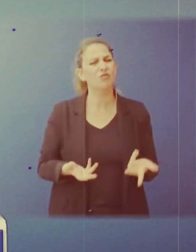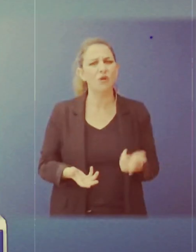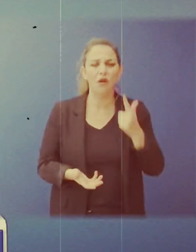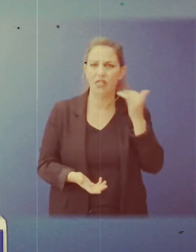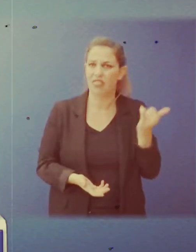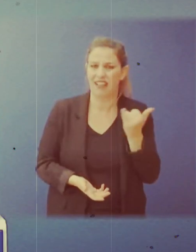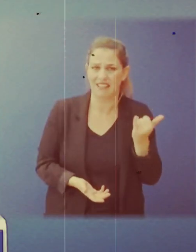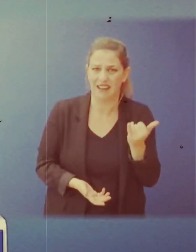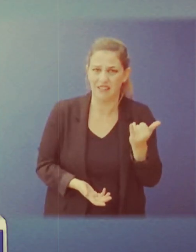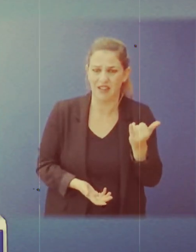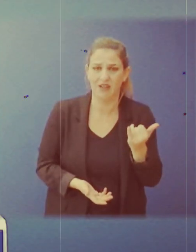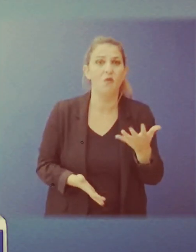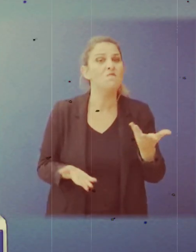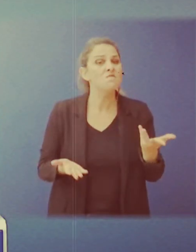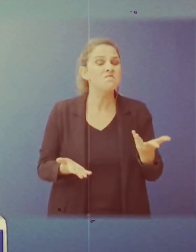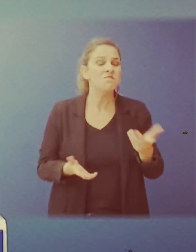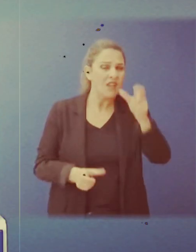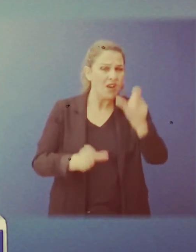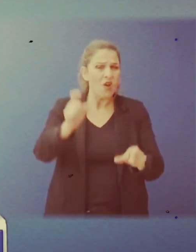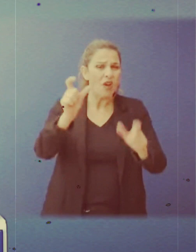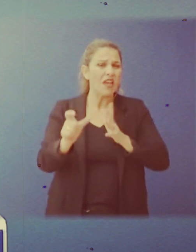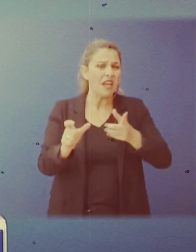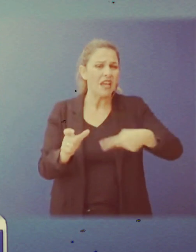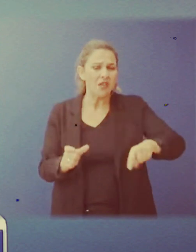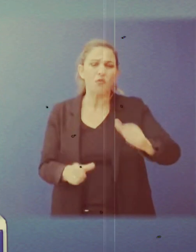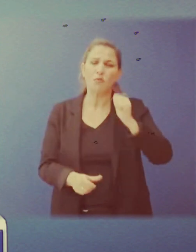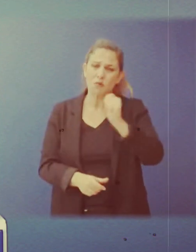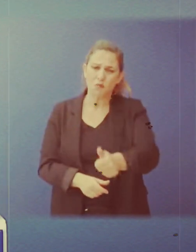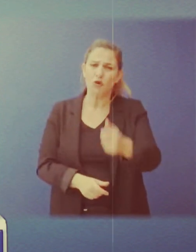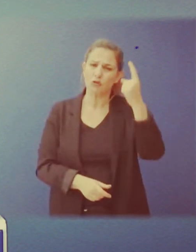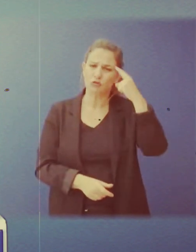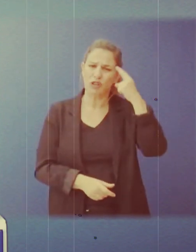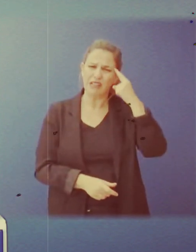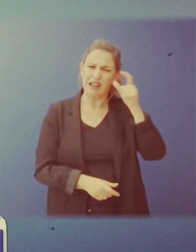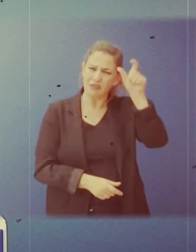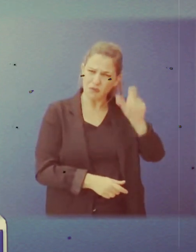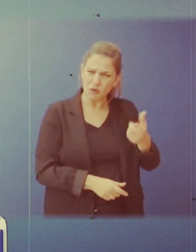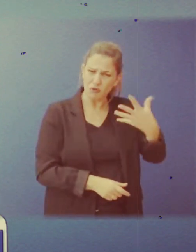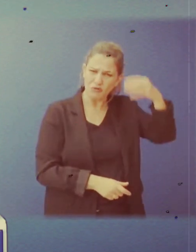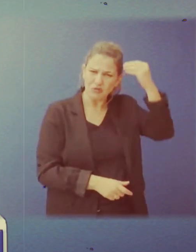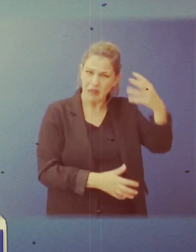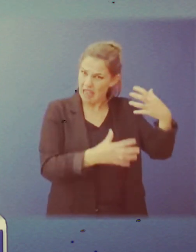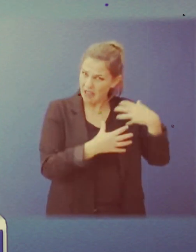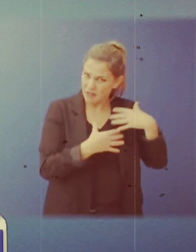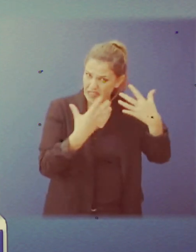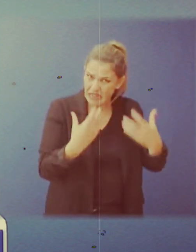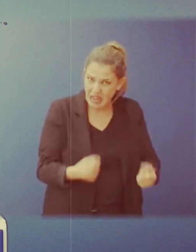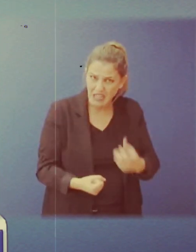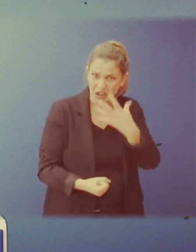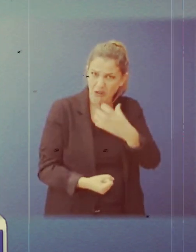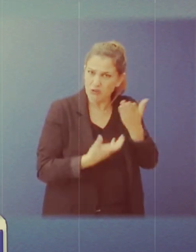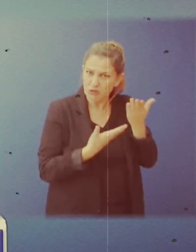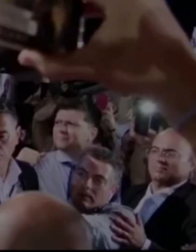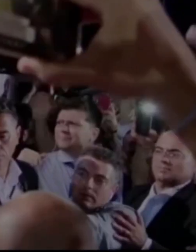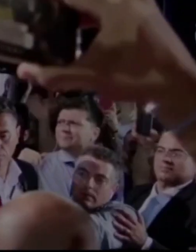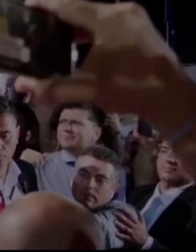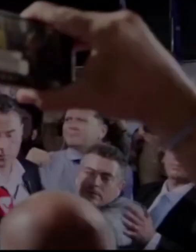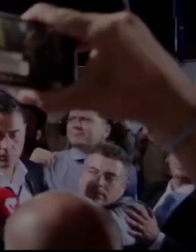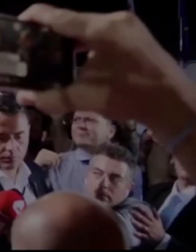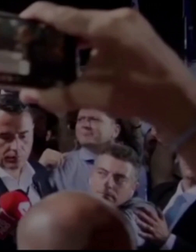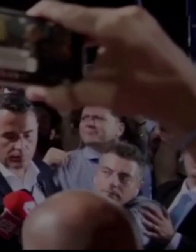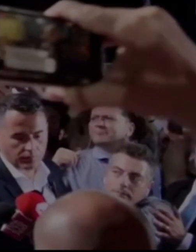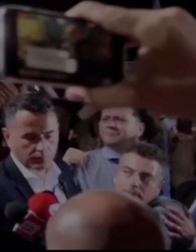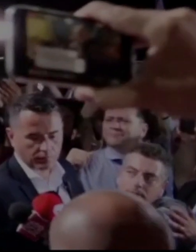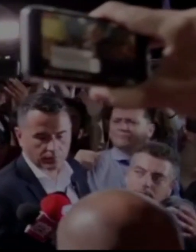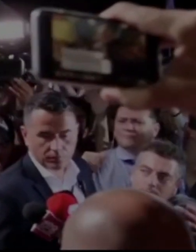Ας αναλογιστούν οι πολίτες τι είδους σοβαρότητα και υπευθυνότητα είναι αυτή από έναν άνθρωπο που διεκδικεί την εμπιστοσύνη και την ψήφο τους. Ένα πράγμα